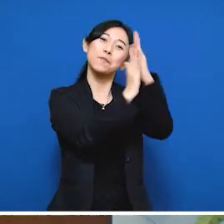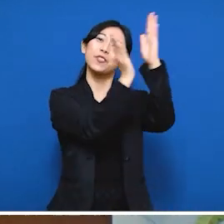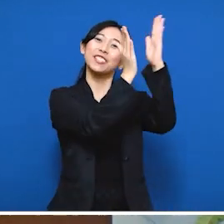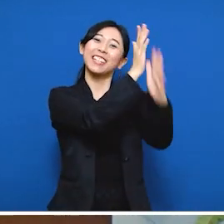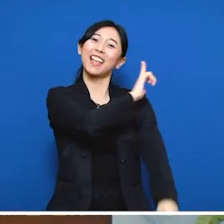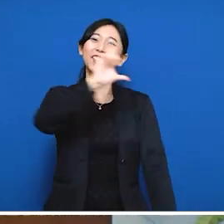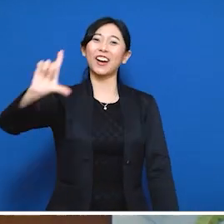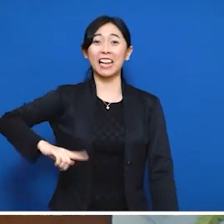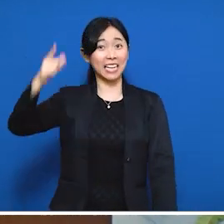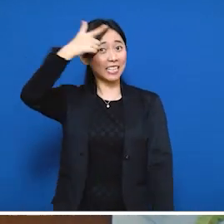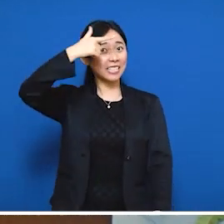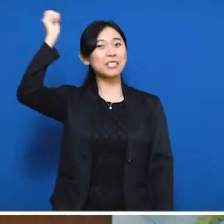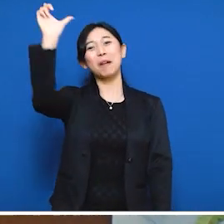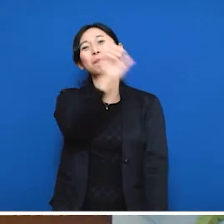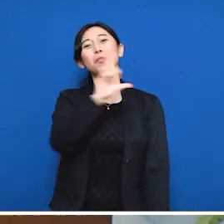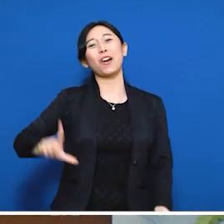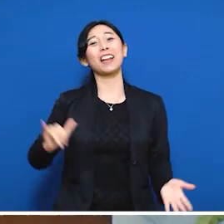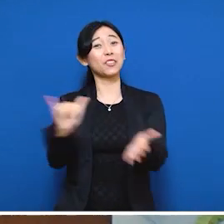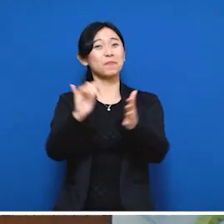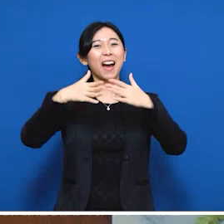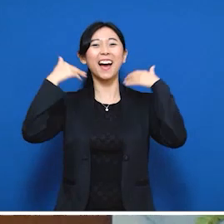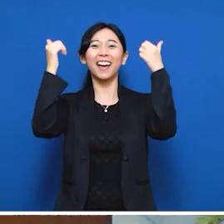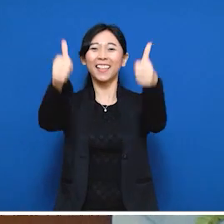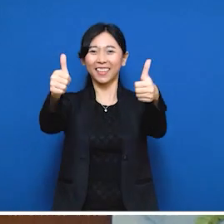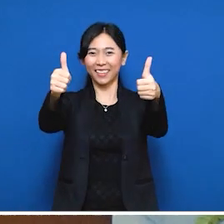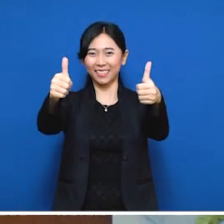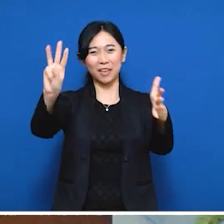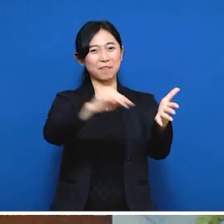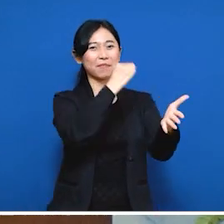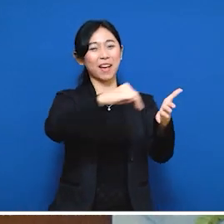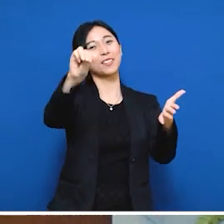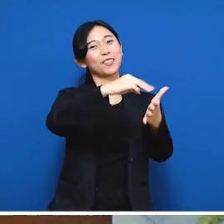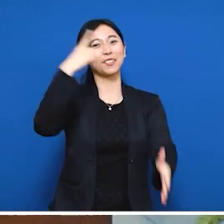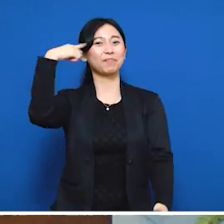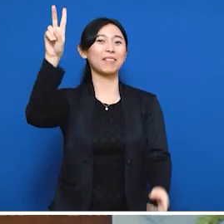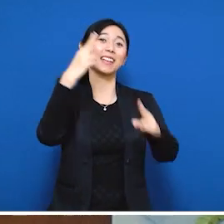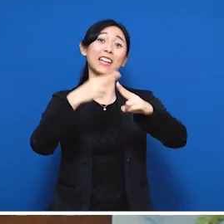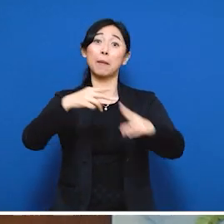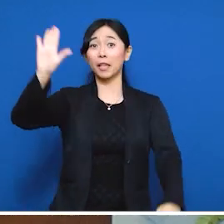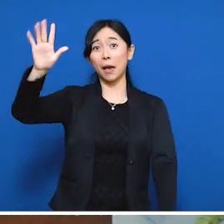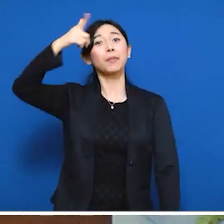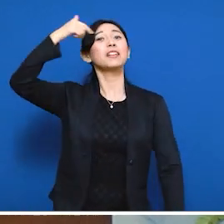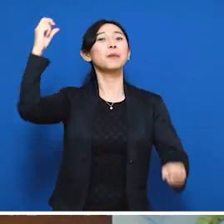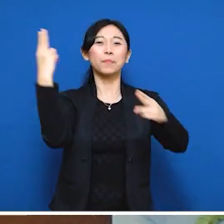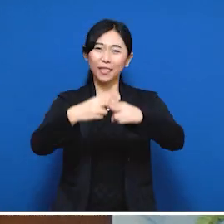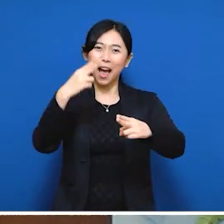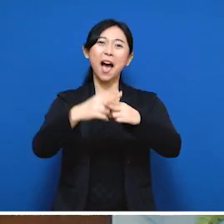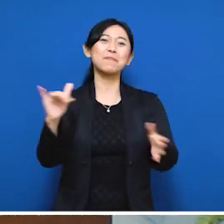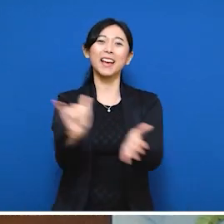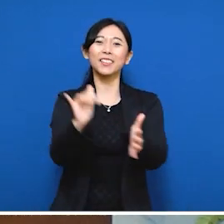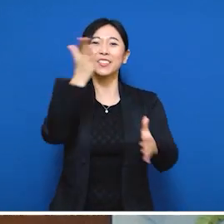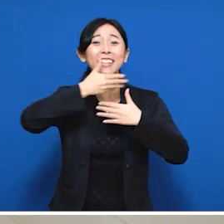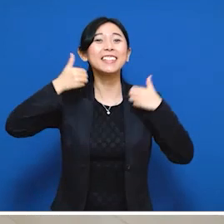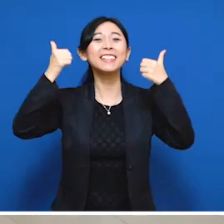Pujilah Tuhan, sebab Tuhan itu baik. Bermazmurlah bagi namanya, sebab nama itu